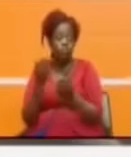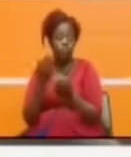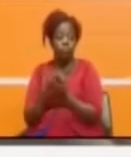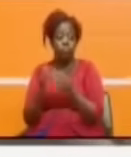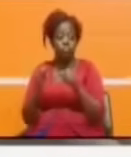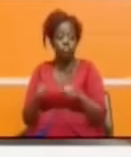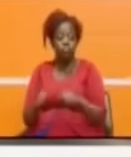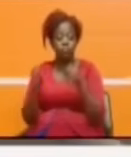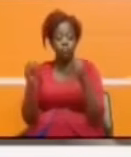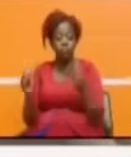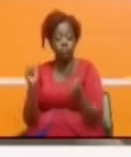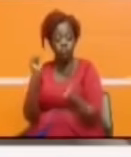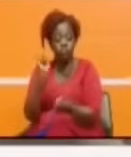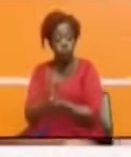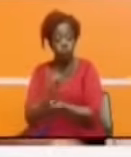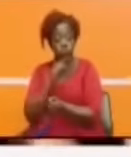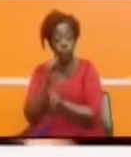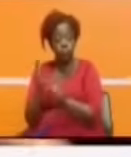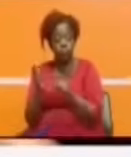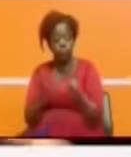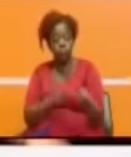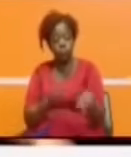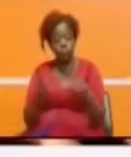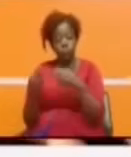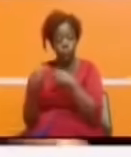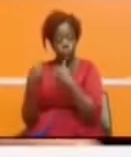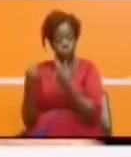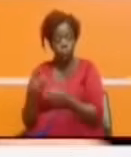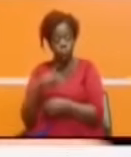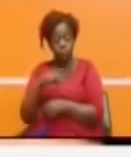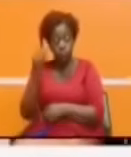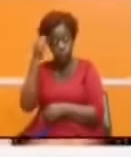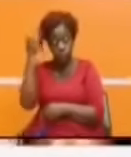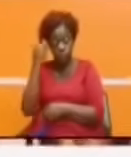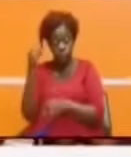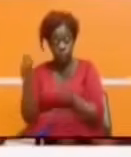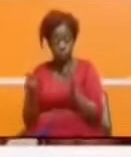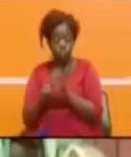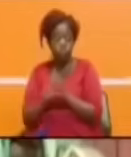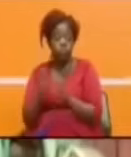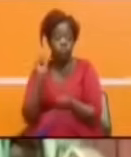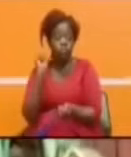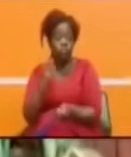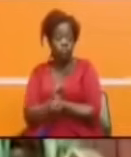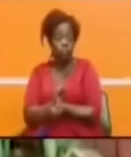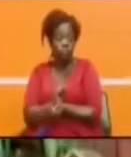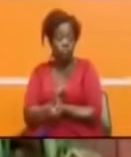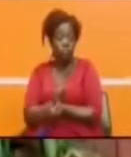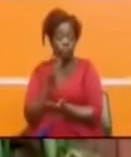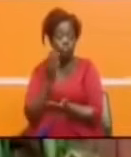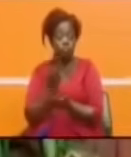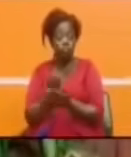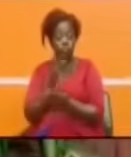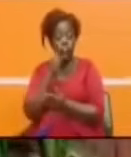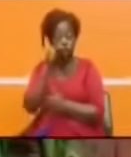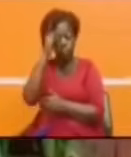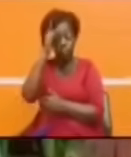ebyalo okufuuza abaami abaasula obuvunaanyizibwa batwale mu mugaza amateeka bakolebweko. Nsaba bazadde